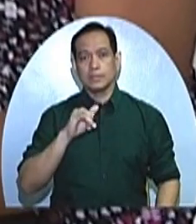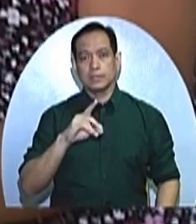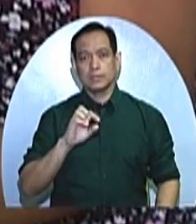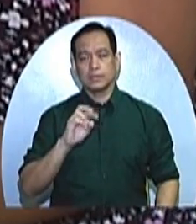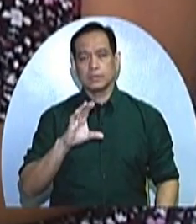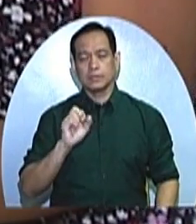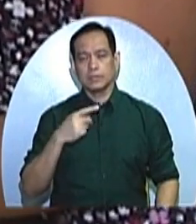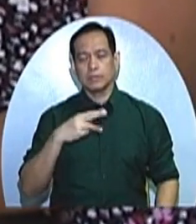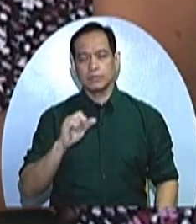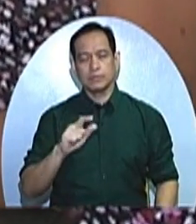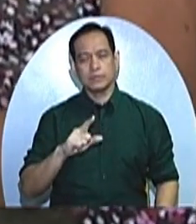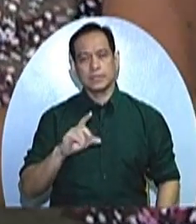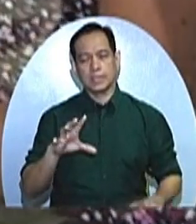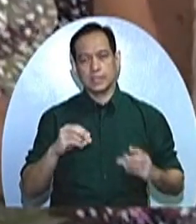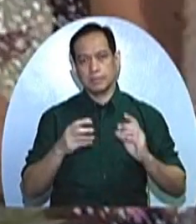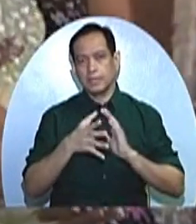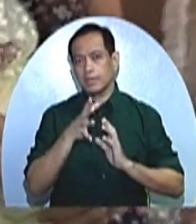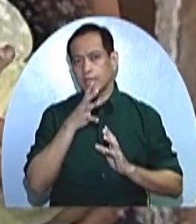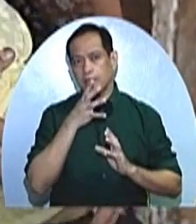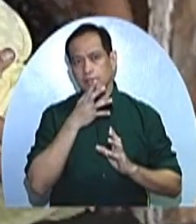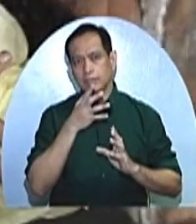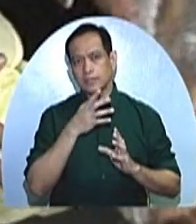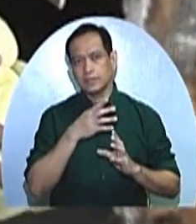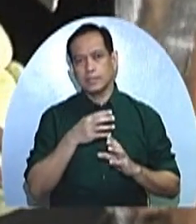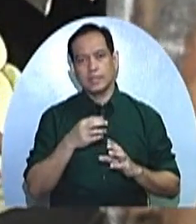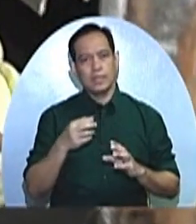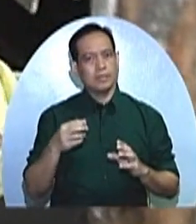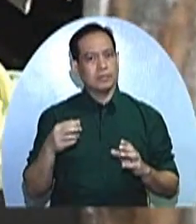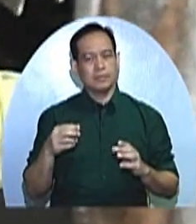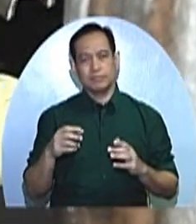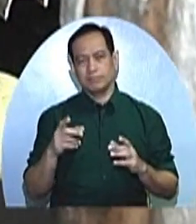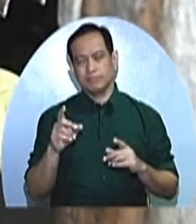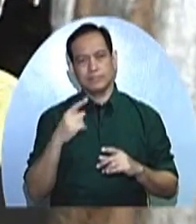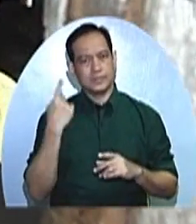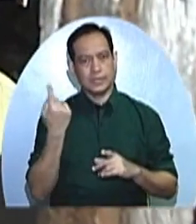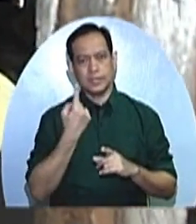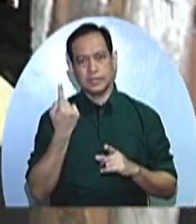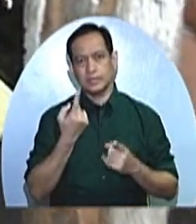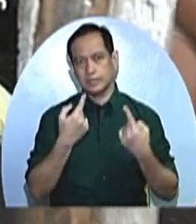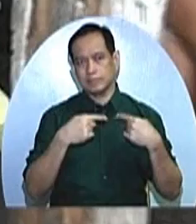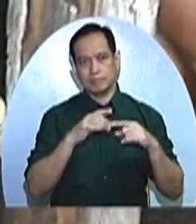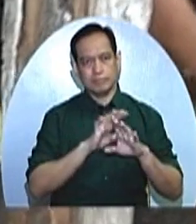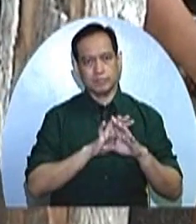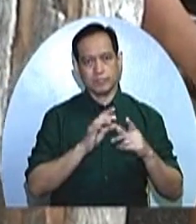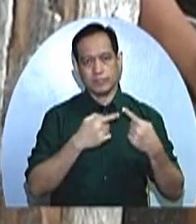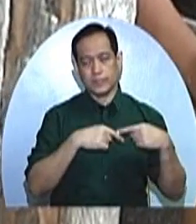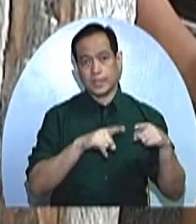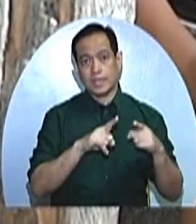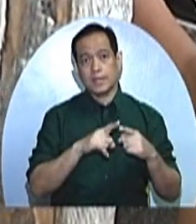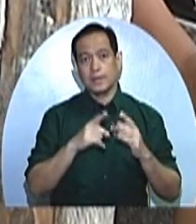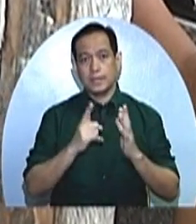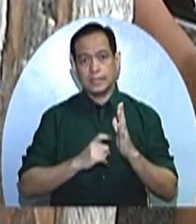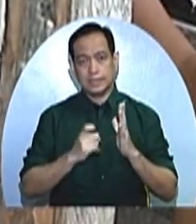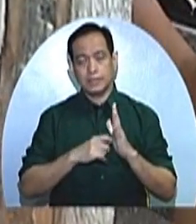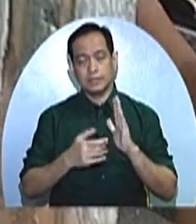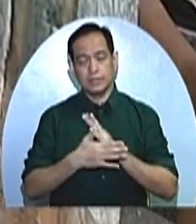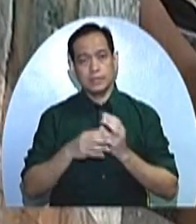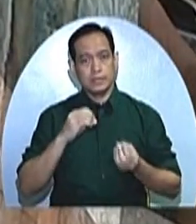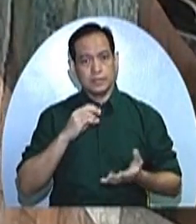bata. Aminado si Jennifer na madalang siyang magpa-check up noong siya ay nagbubuntis sa kanyang